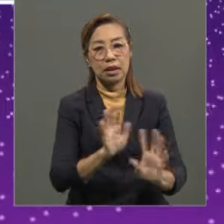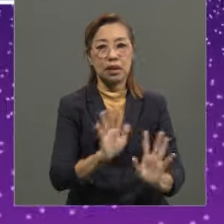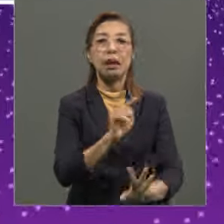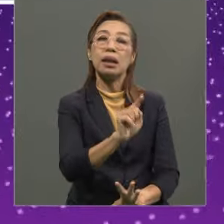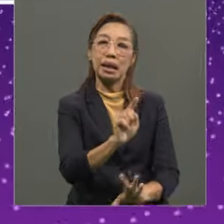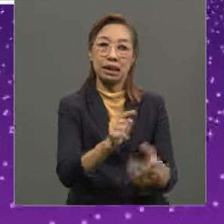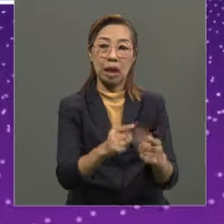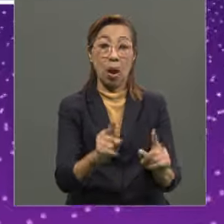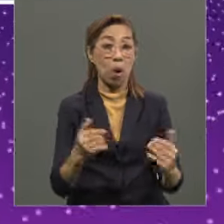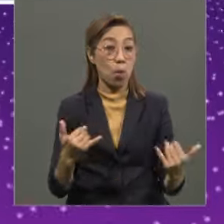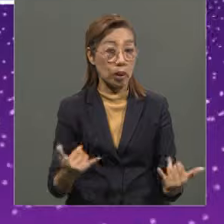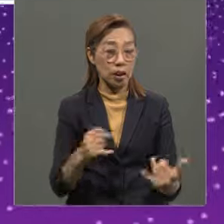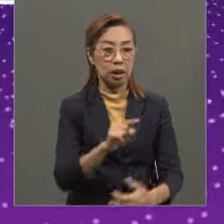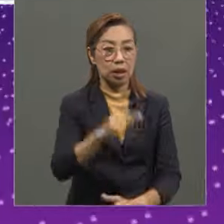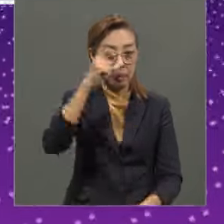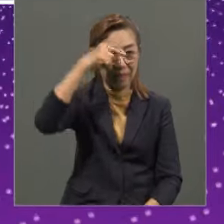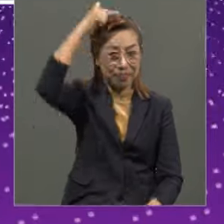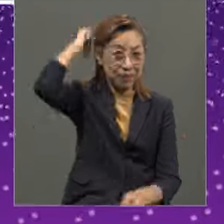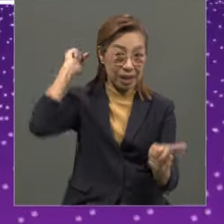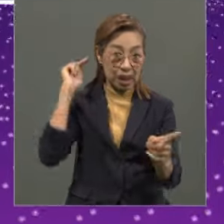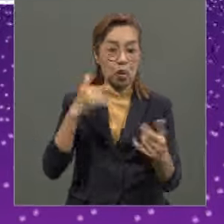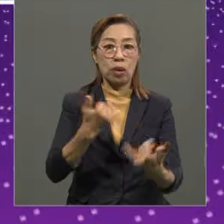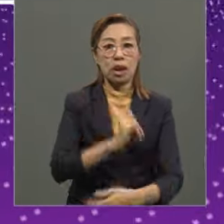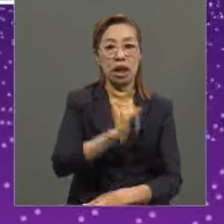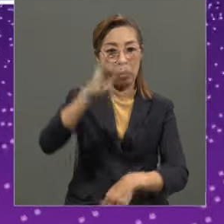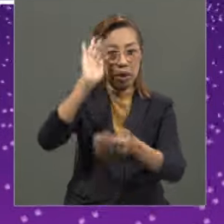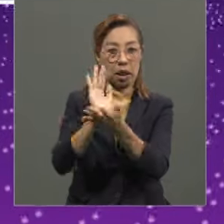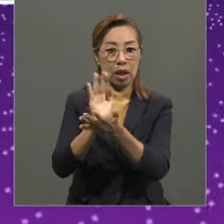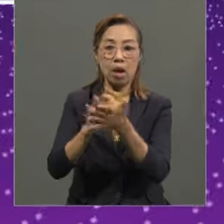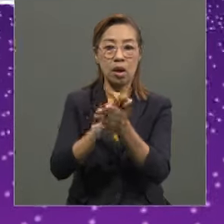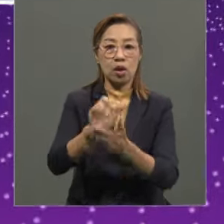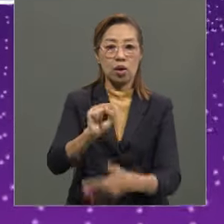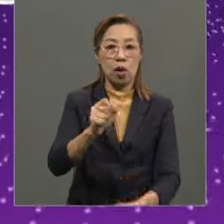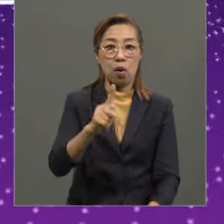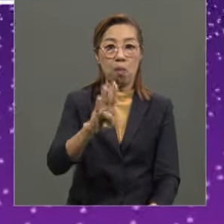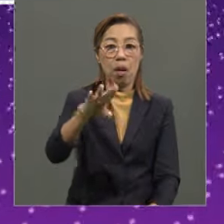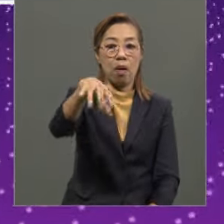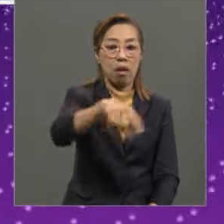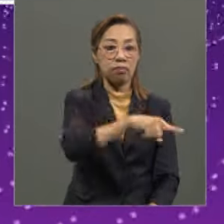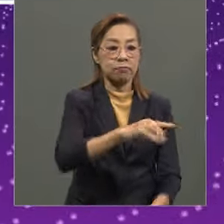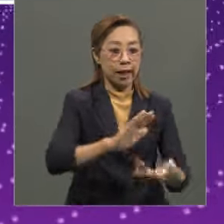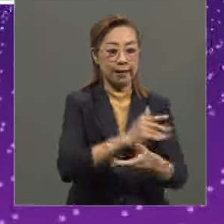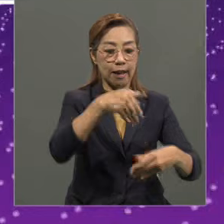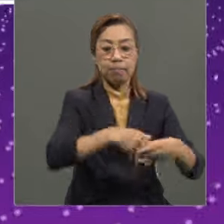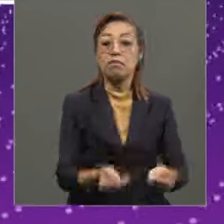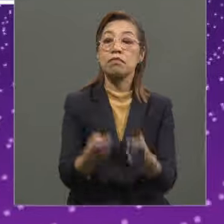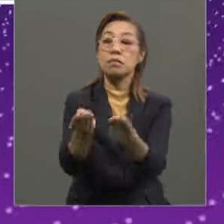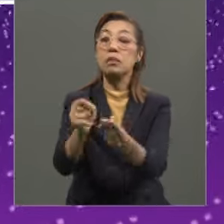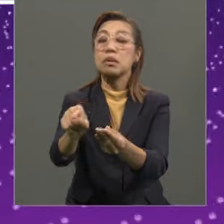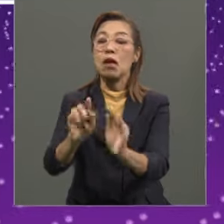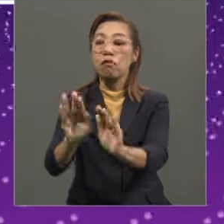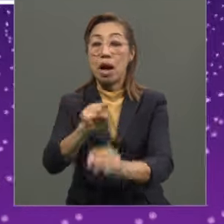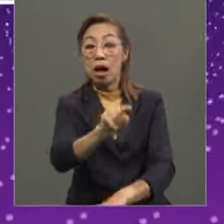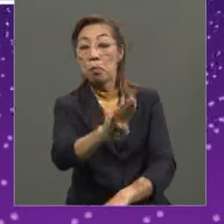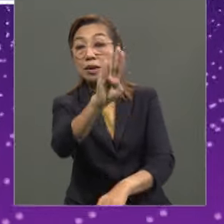ตามเนี่ยวันนี้คุณอัจฉริยะเขาเดินทางมาที่สคบครับมาให้ตรวจสอบบริษัทดังกล่าวนะครับยืนยันว่า